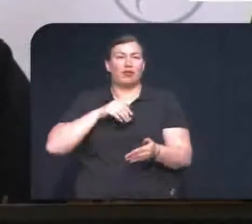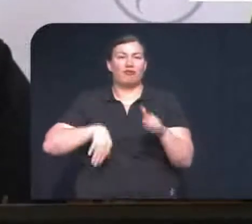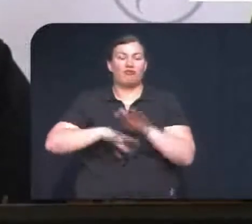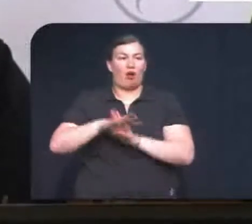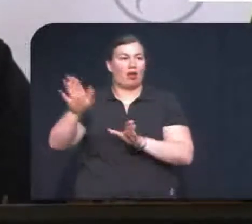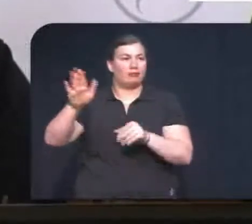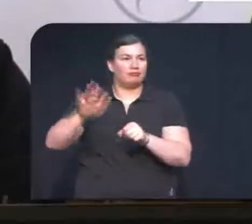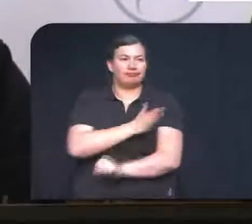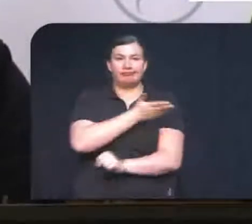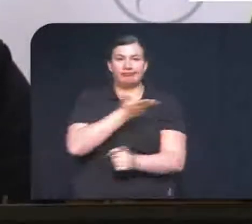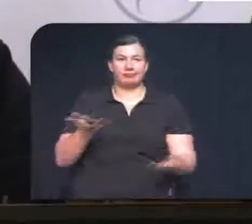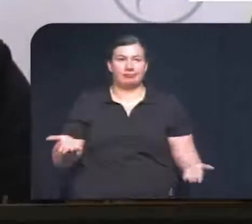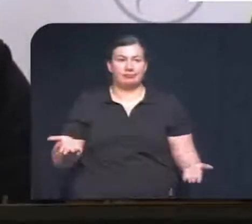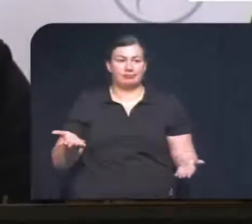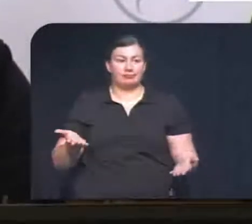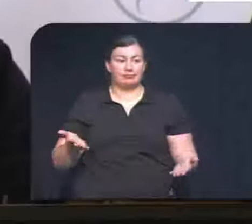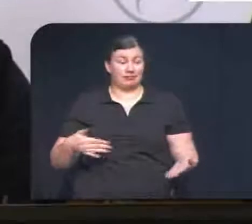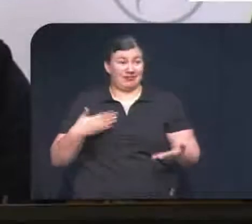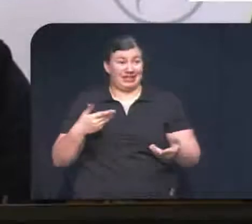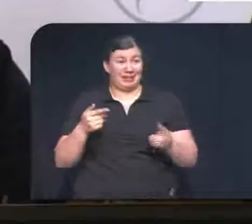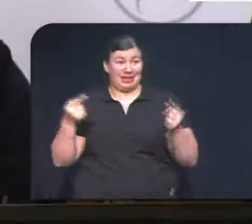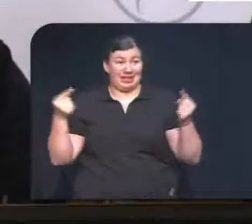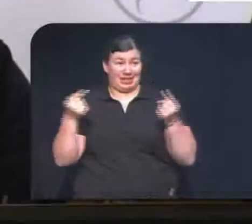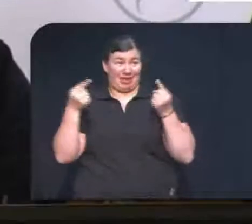gibt es Gegenrede